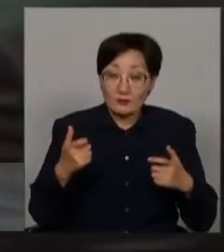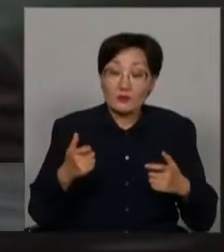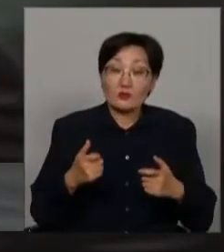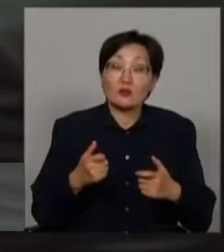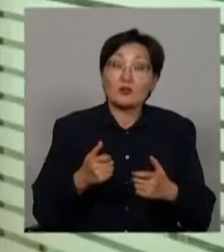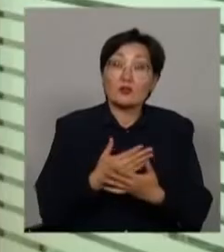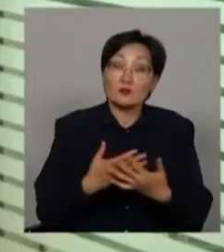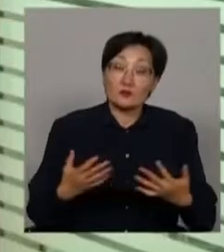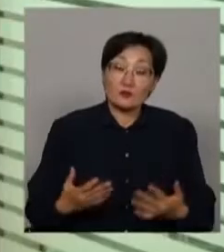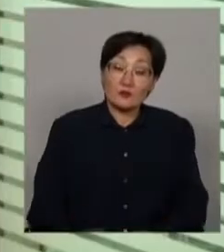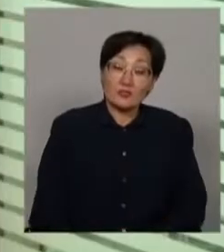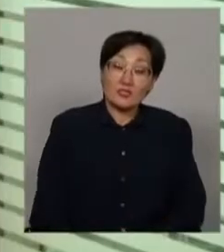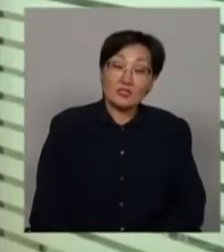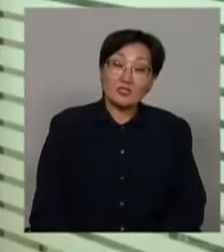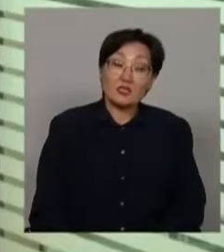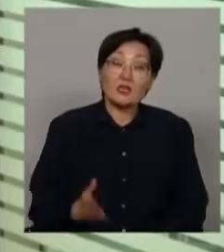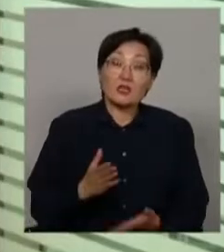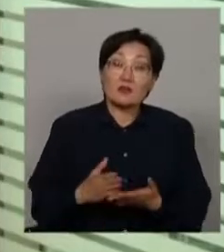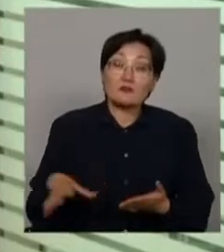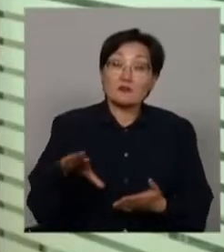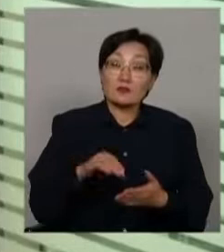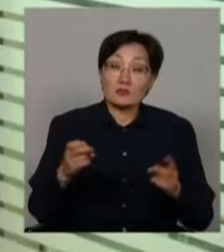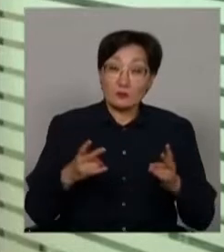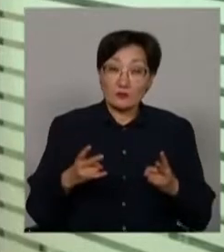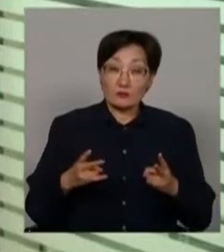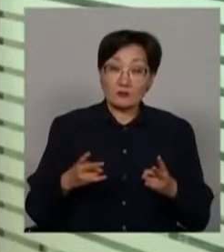инструменты. Есть все необходимые